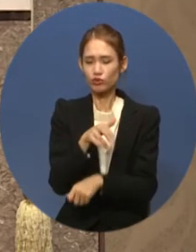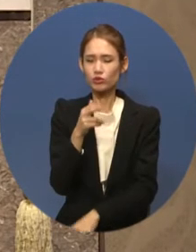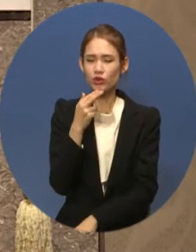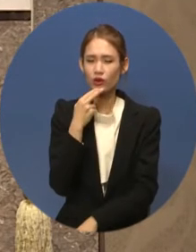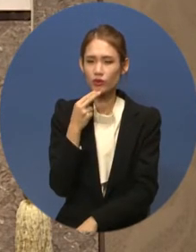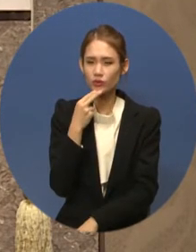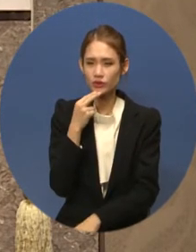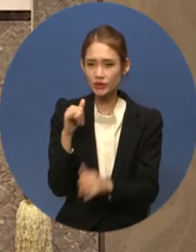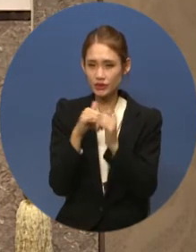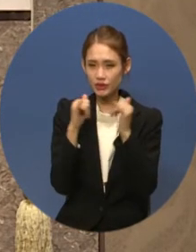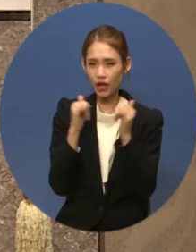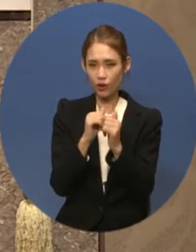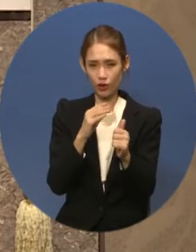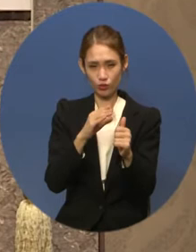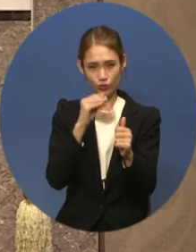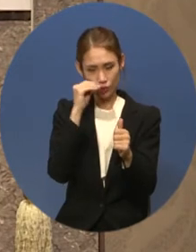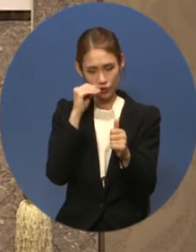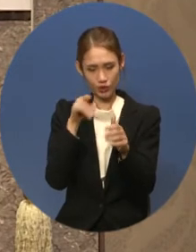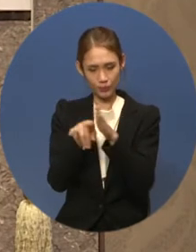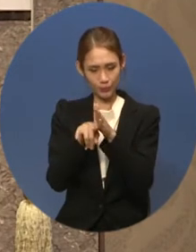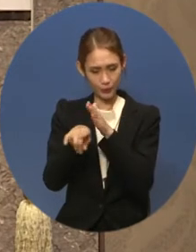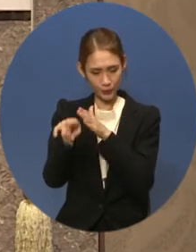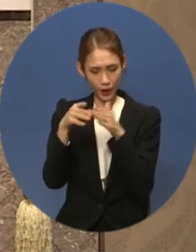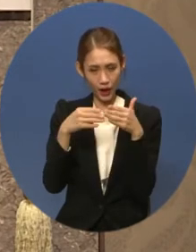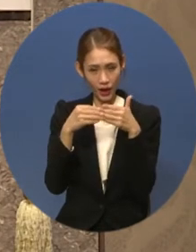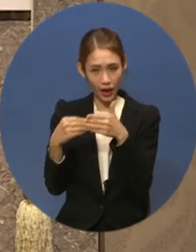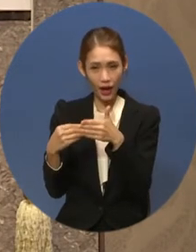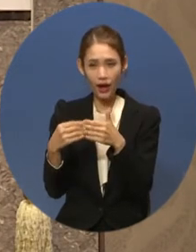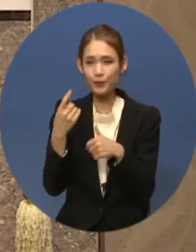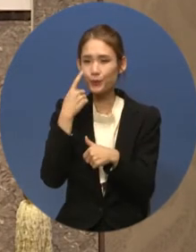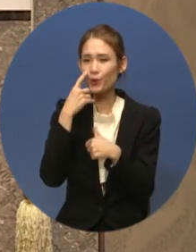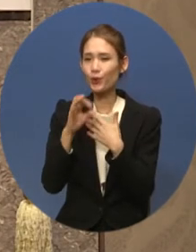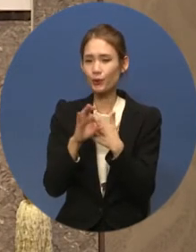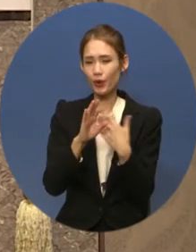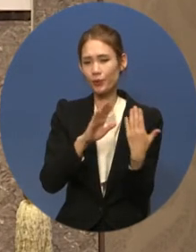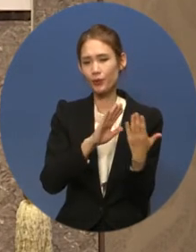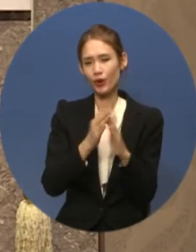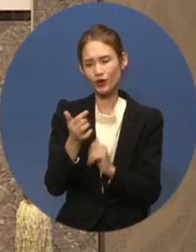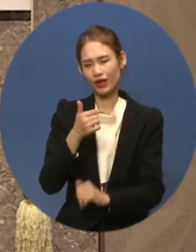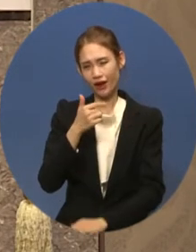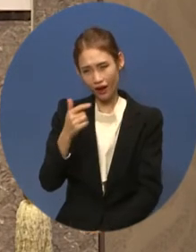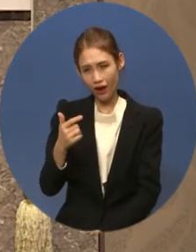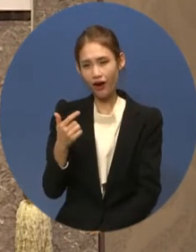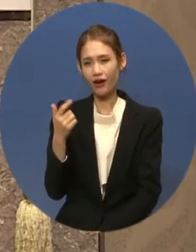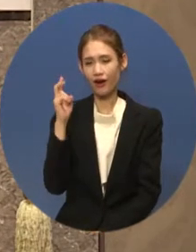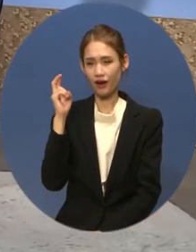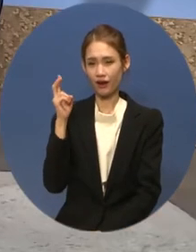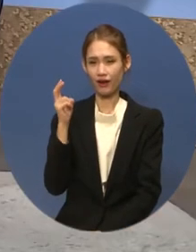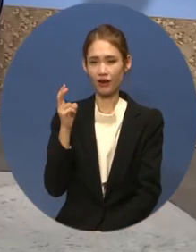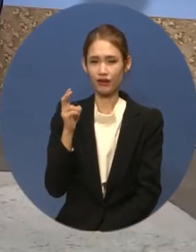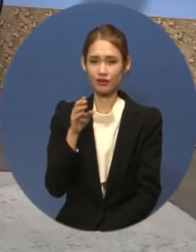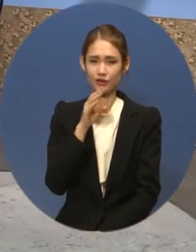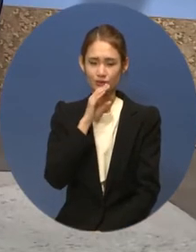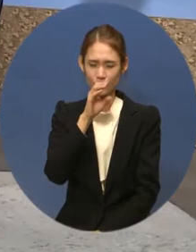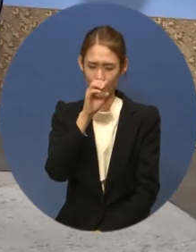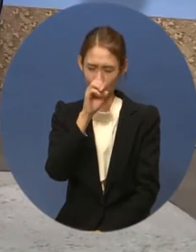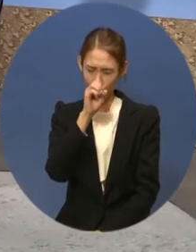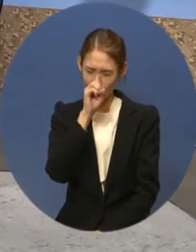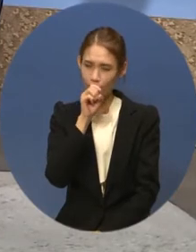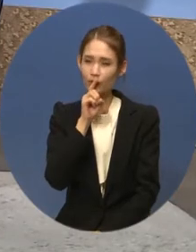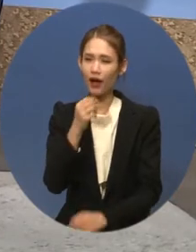사회의 모델일을 어 선도에 나간다면 우리 사회의 큰 변화가 있을 것이라고 생각합니다 아 무대 정말 좋은 말씀 해